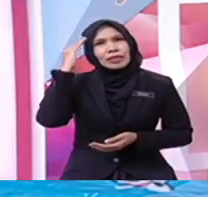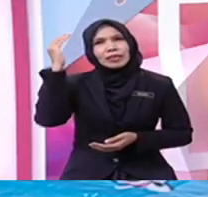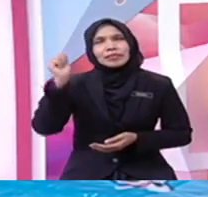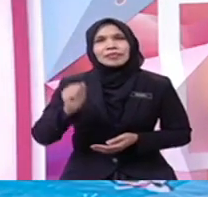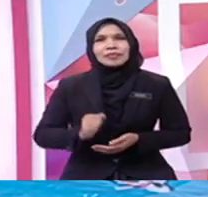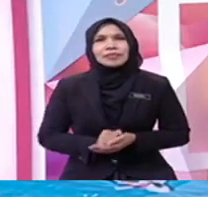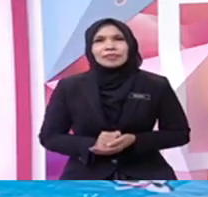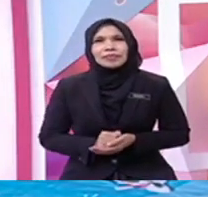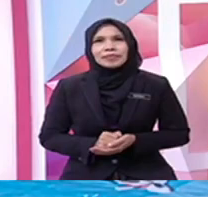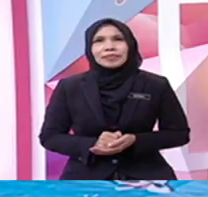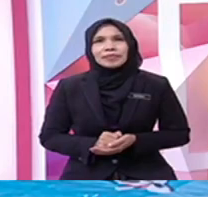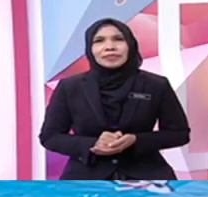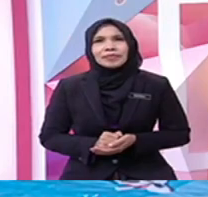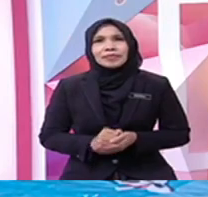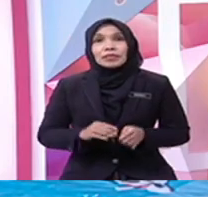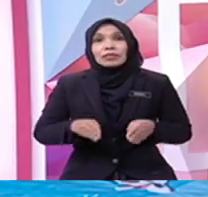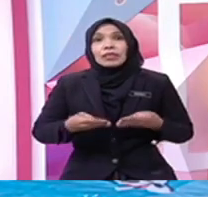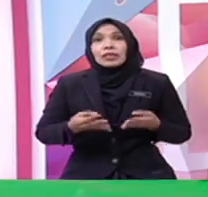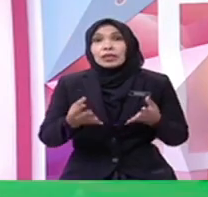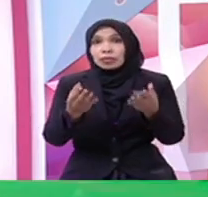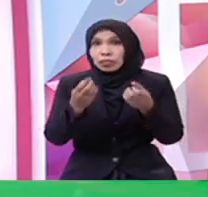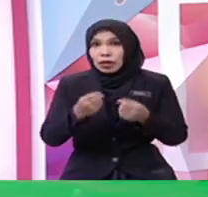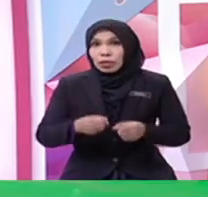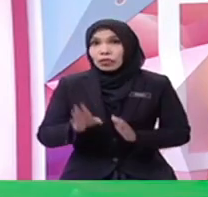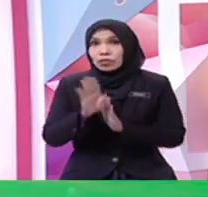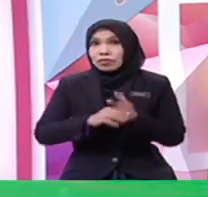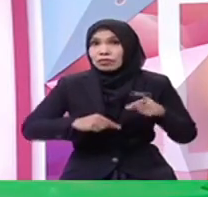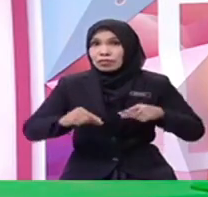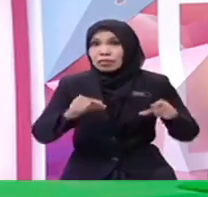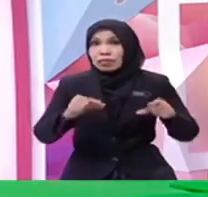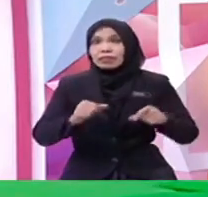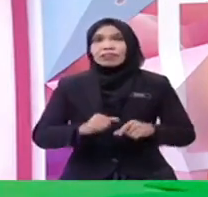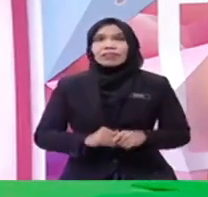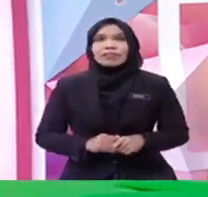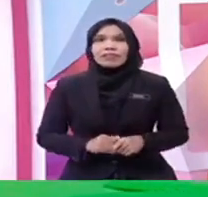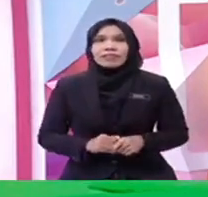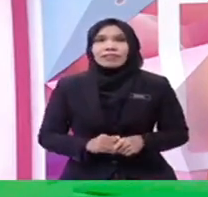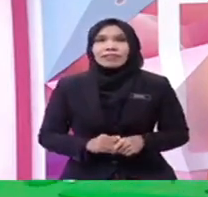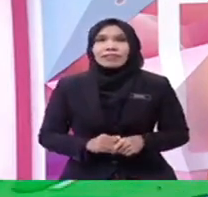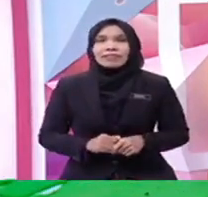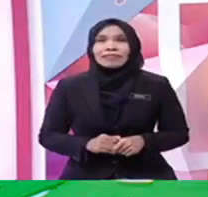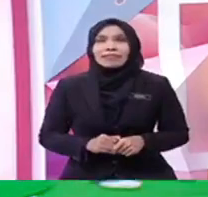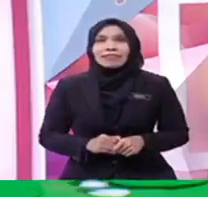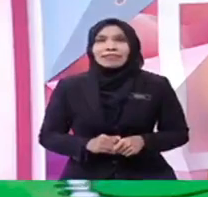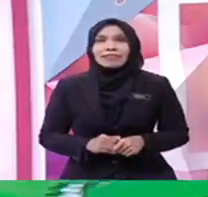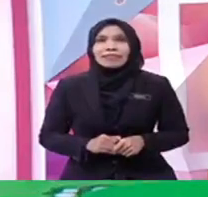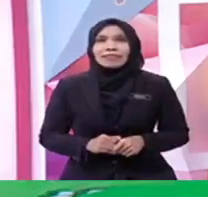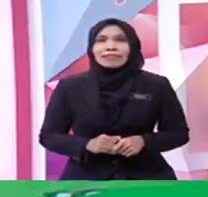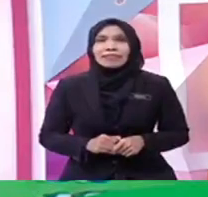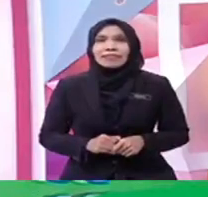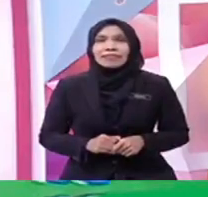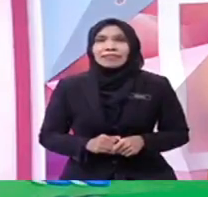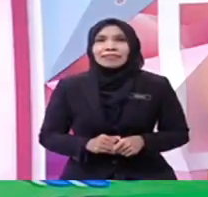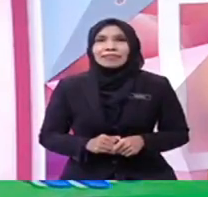nih macam mana kitchen dak bergerak daripada sini-sini ndak jadi macam